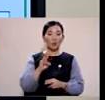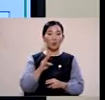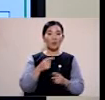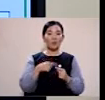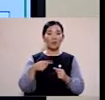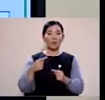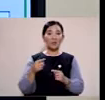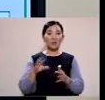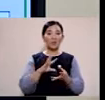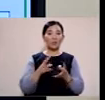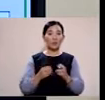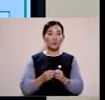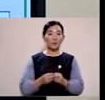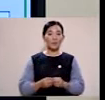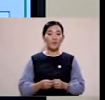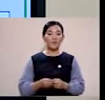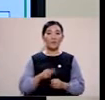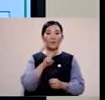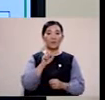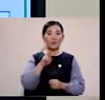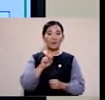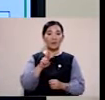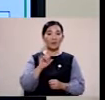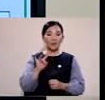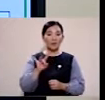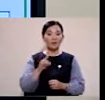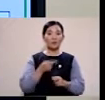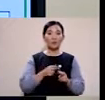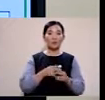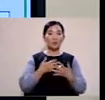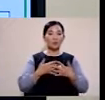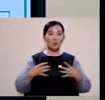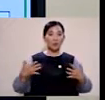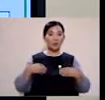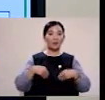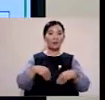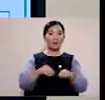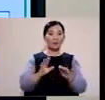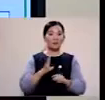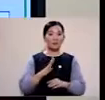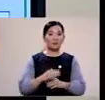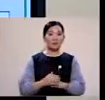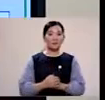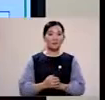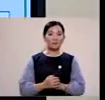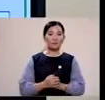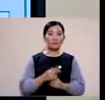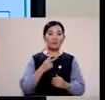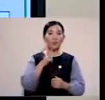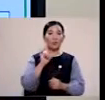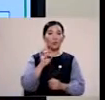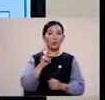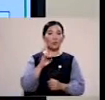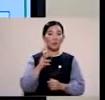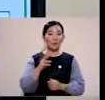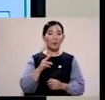kengliklardan iborat. Dalalar. Dalalarga turli ekinlar ekildi. Ko'rkam